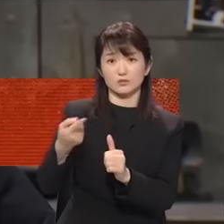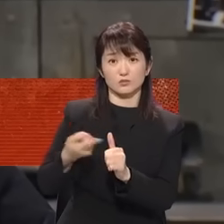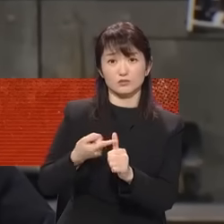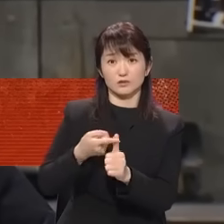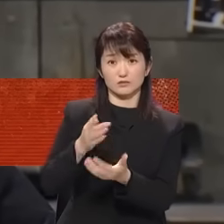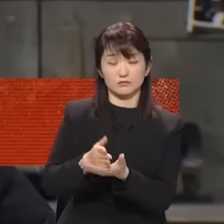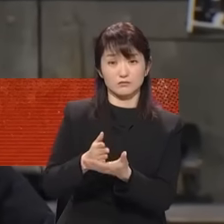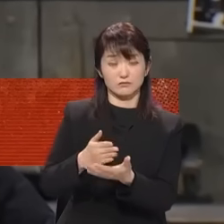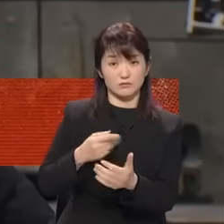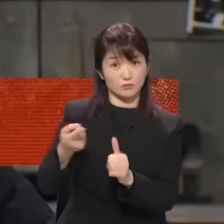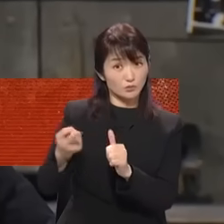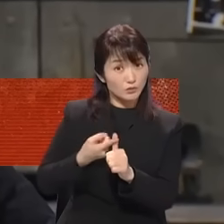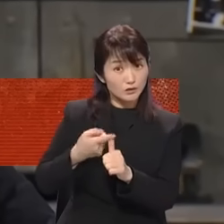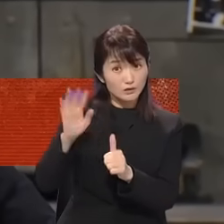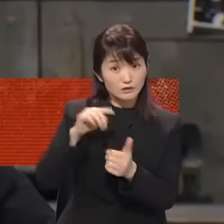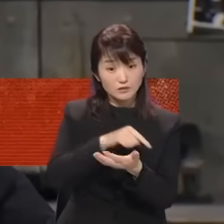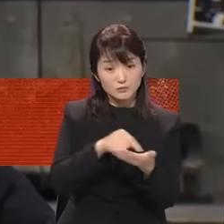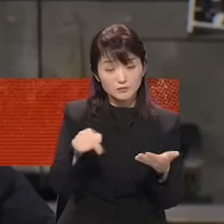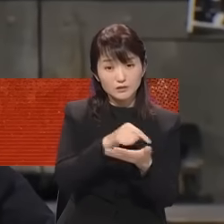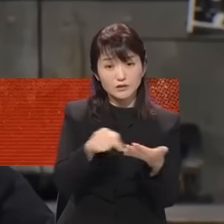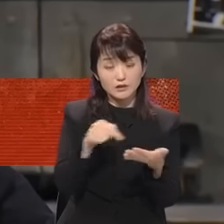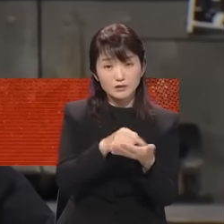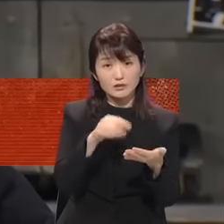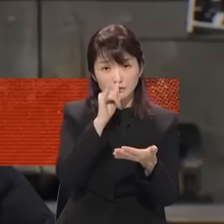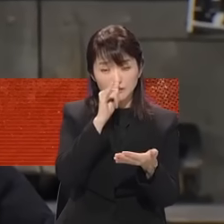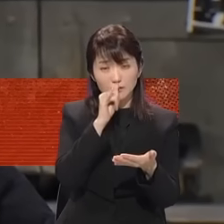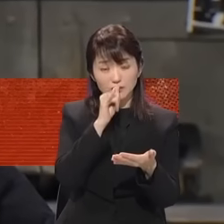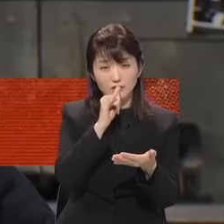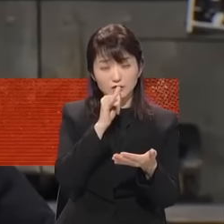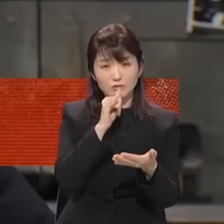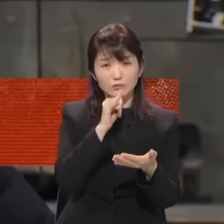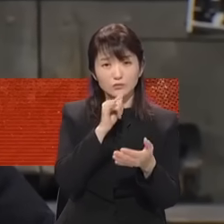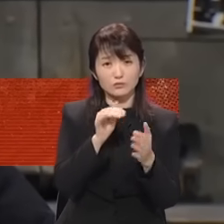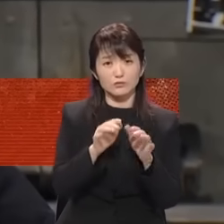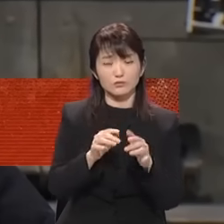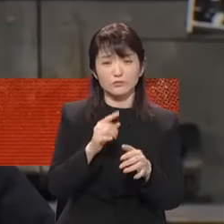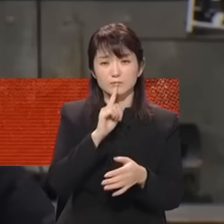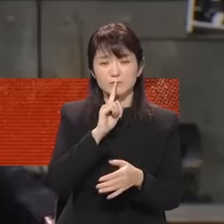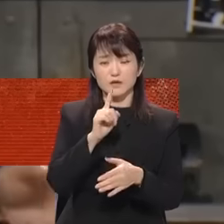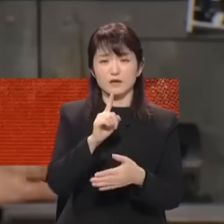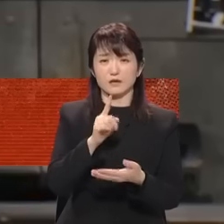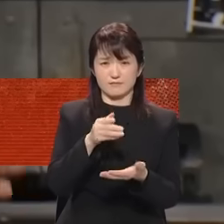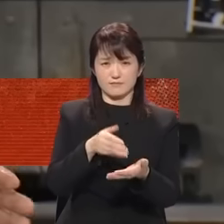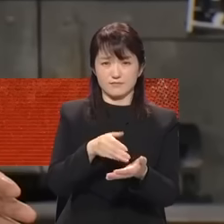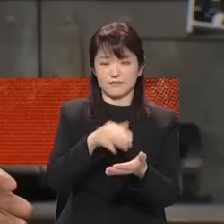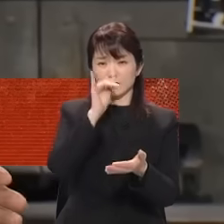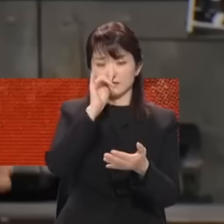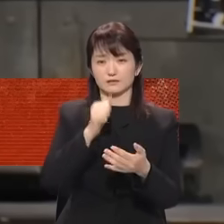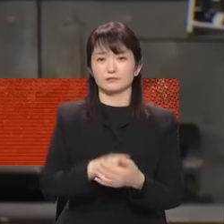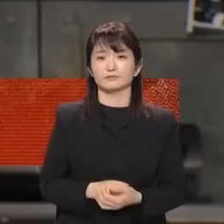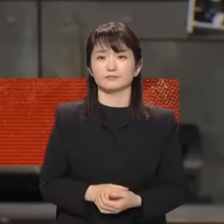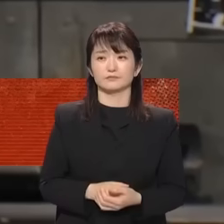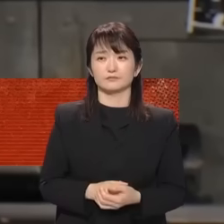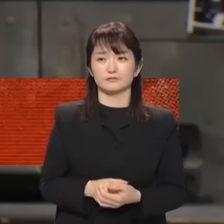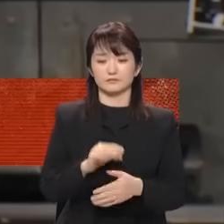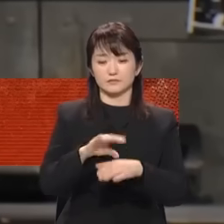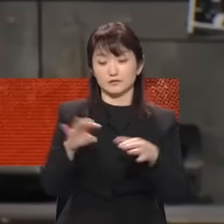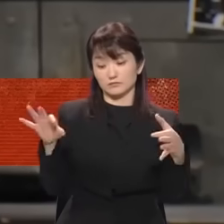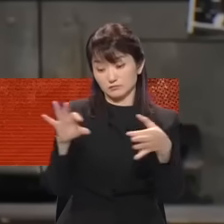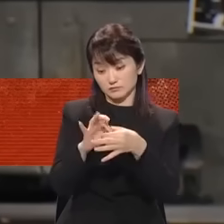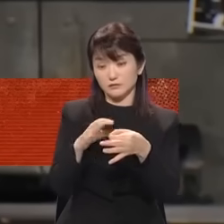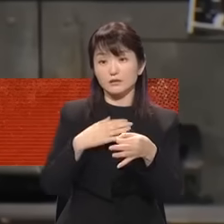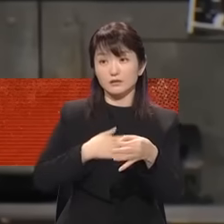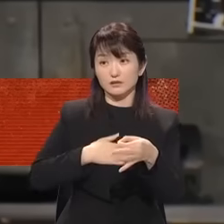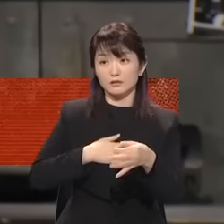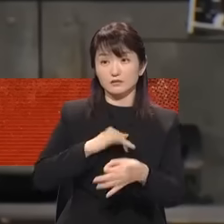욕했습니다 피해를 입었다고 피해를 호소했는데 하여튼 그런 시기였고 나중에는 이제 뻔히 들어와 있는지 알면서도 뭐